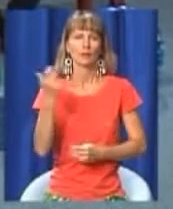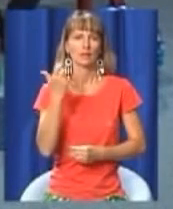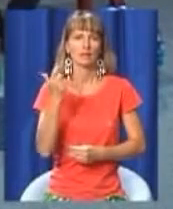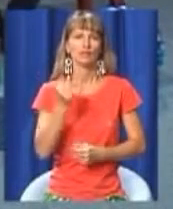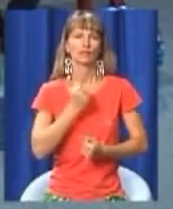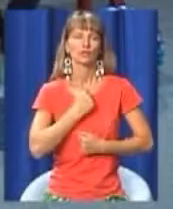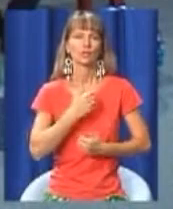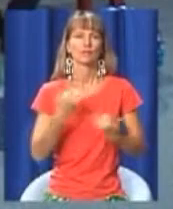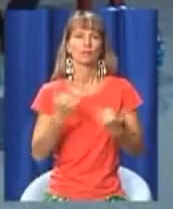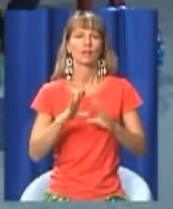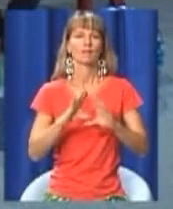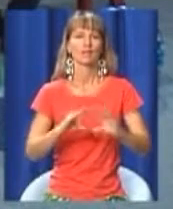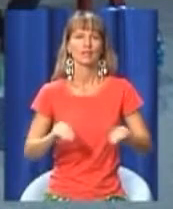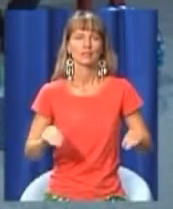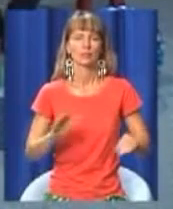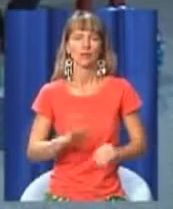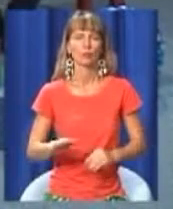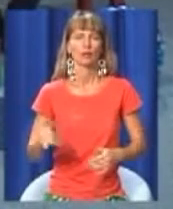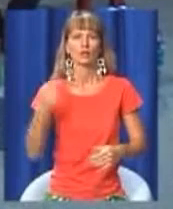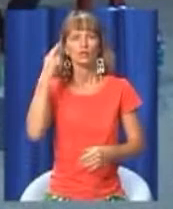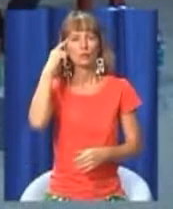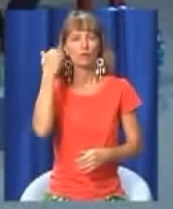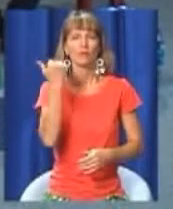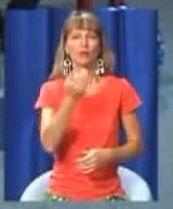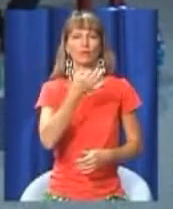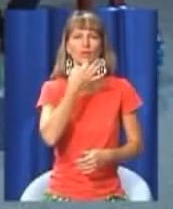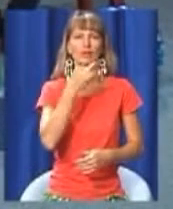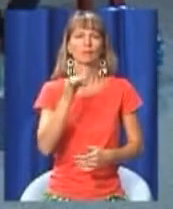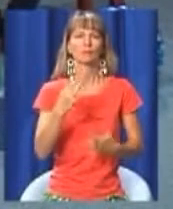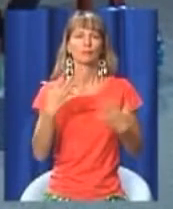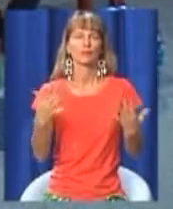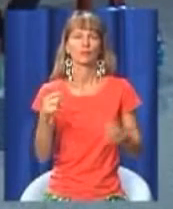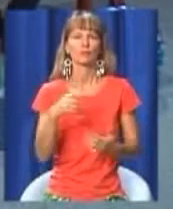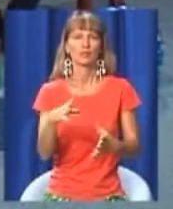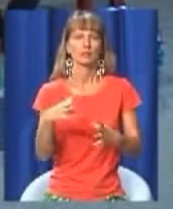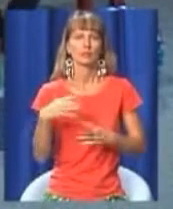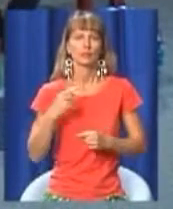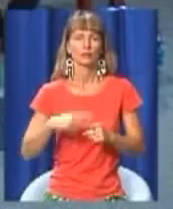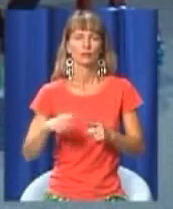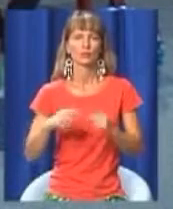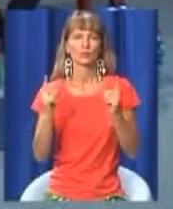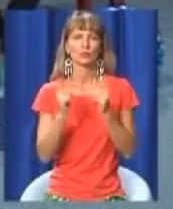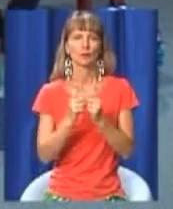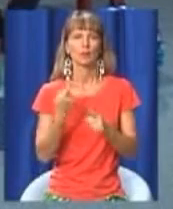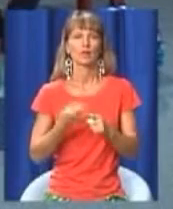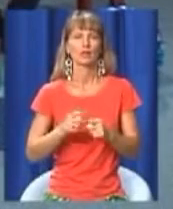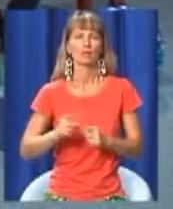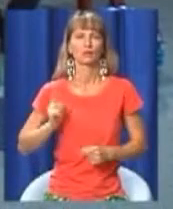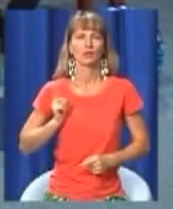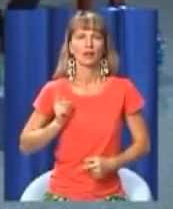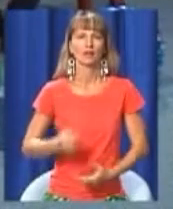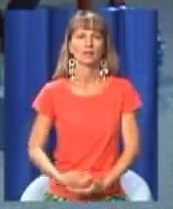Ну, на жаль, у нас сьогодні все, малята, сподіваємося, вам сподобалося. І більше того, ми скоро з вами зустрінемось, тому чекайте.